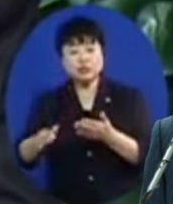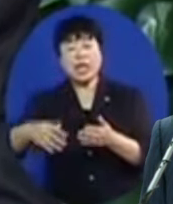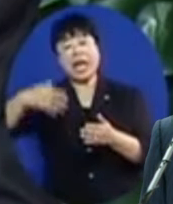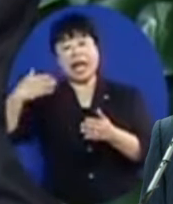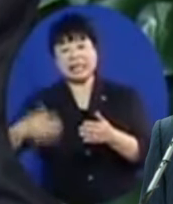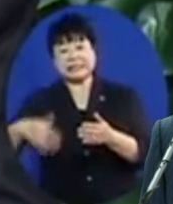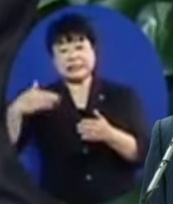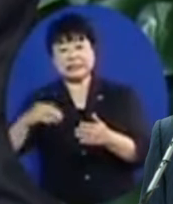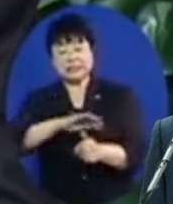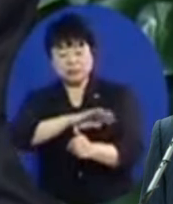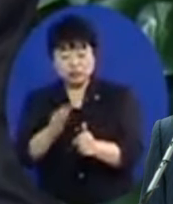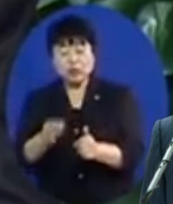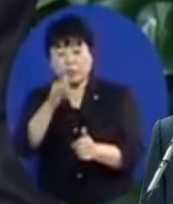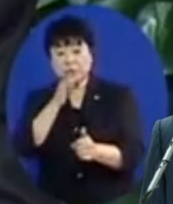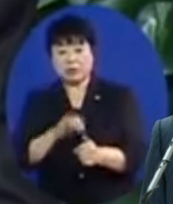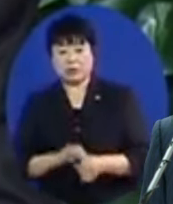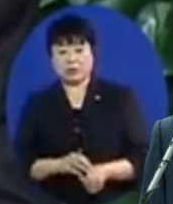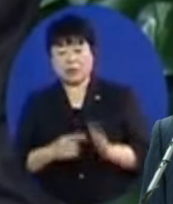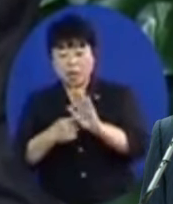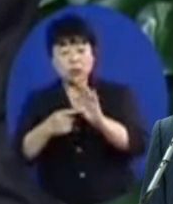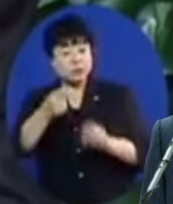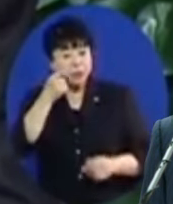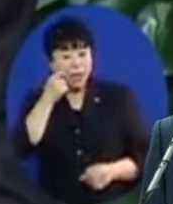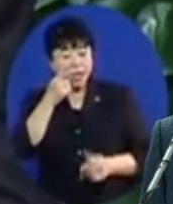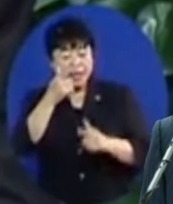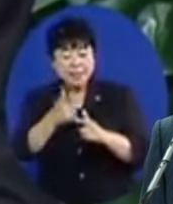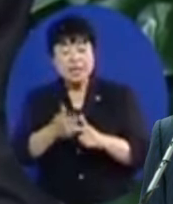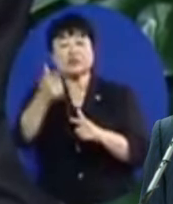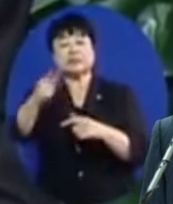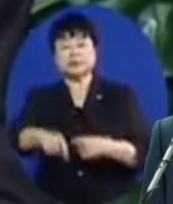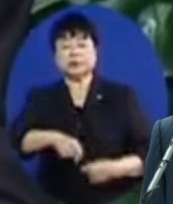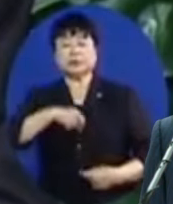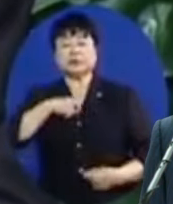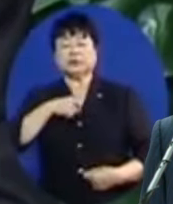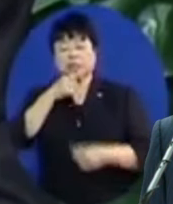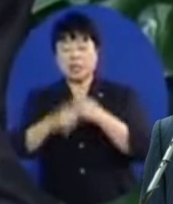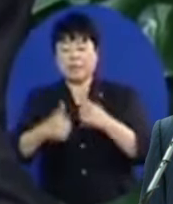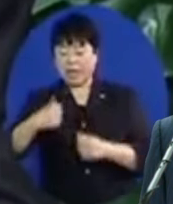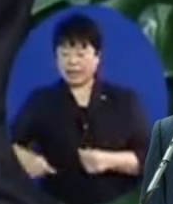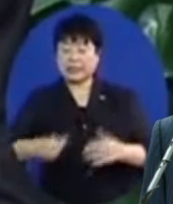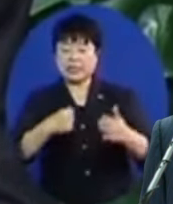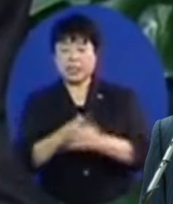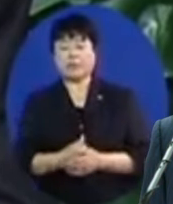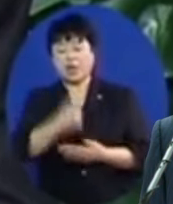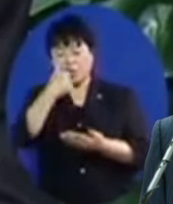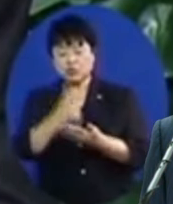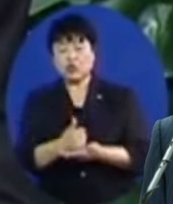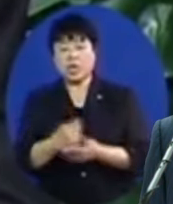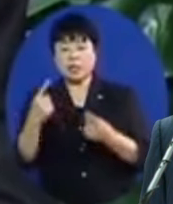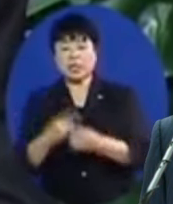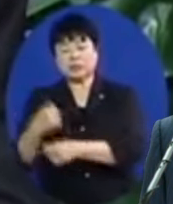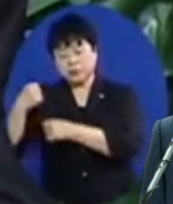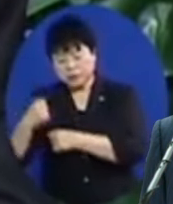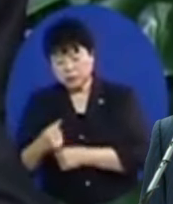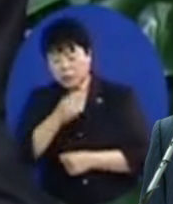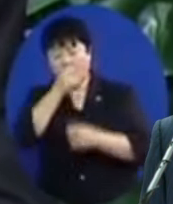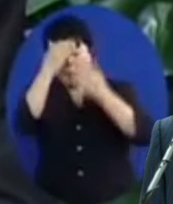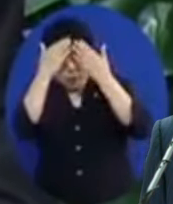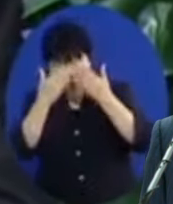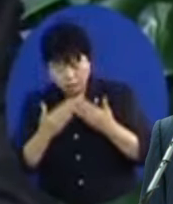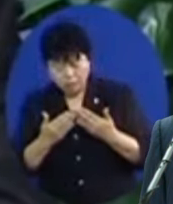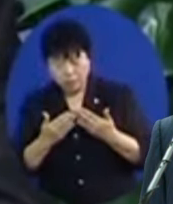아직까지도 무덤이 있고 나오지 못했습니다. 예수님은 의로운 하나님의 아들이 우리 죄를 대신 짊어지고 감옥에